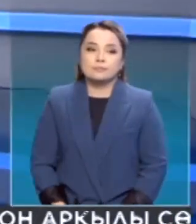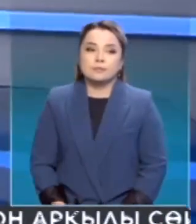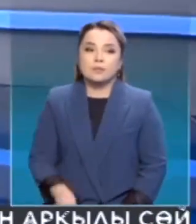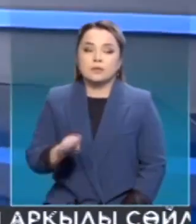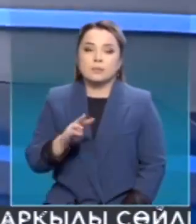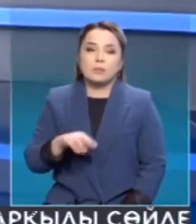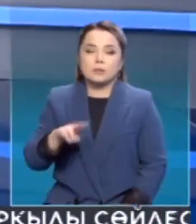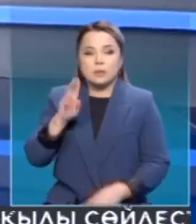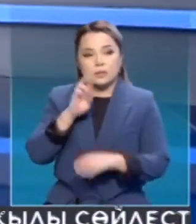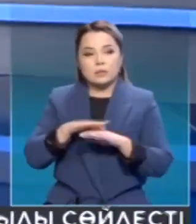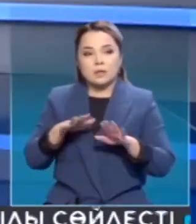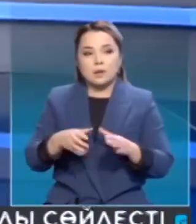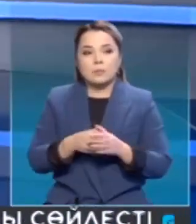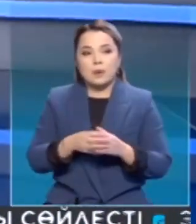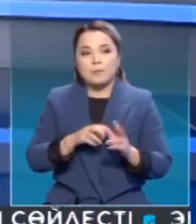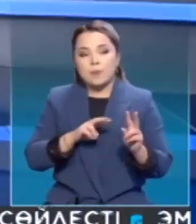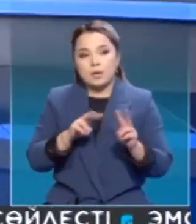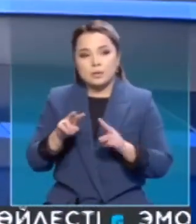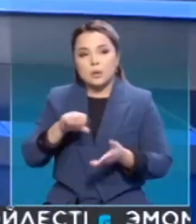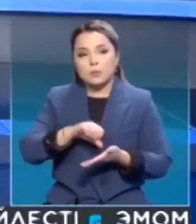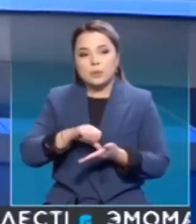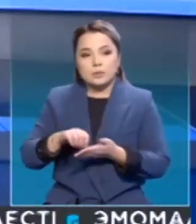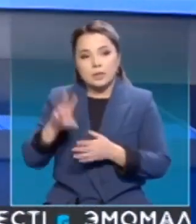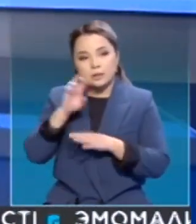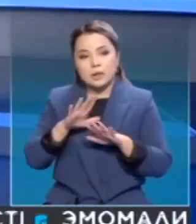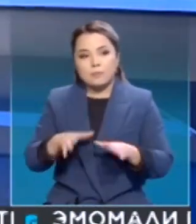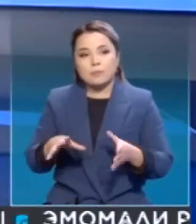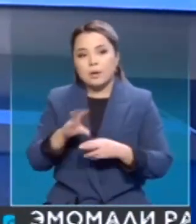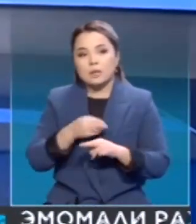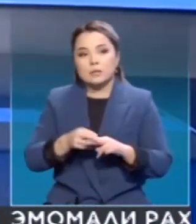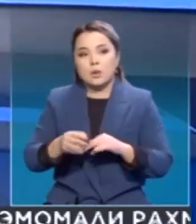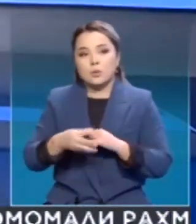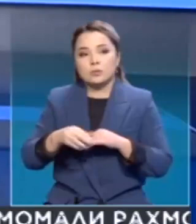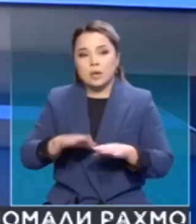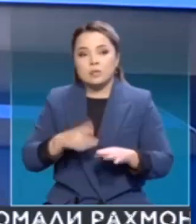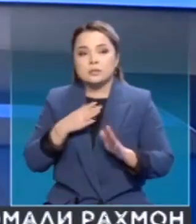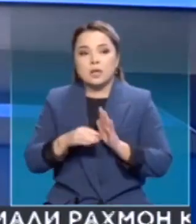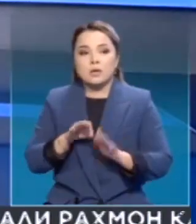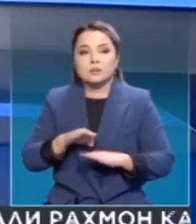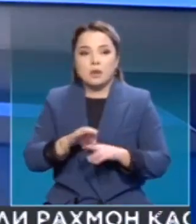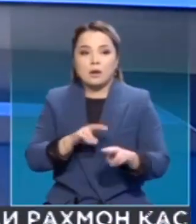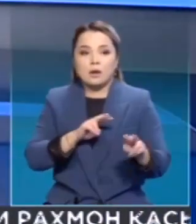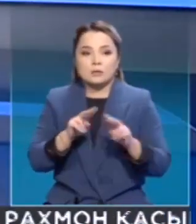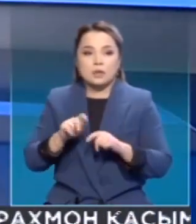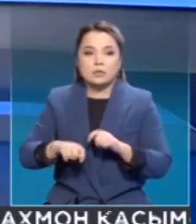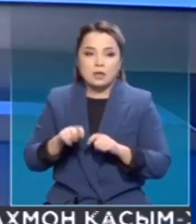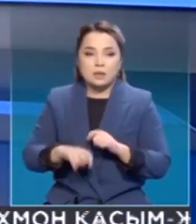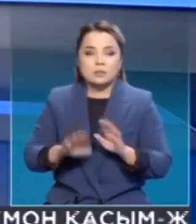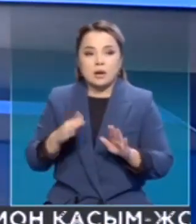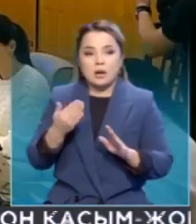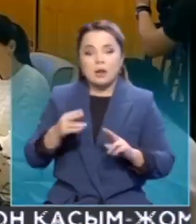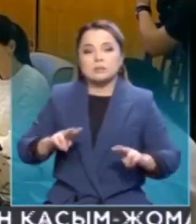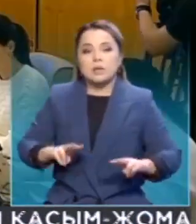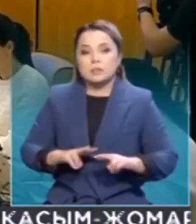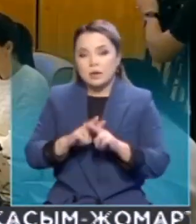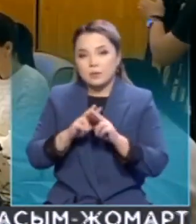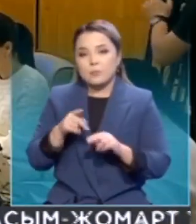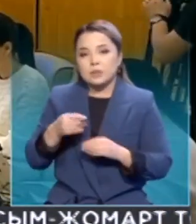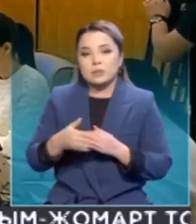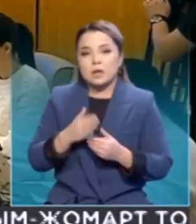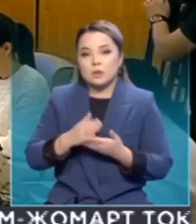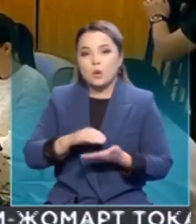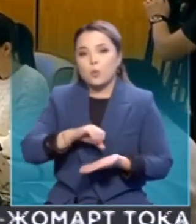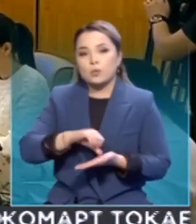ТМД елдері байқаушылар миссиясының өкілдері елдің барлық өңіріне барып сайлау барысын қадағалады. Тек Астананың өзінде 1000-нан